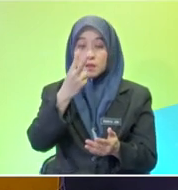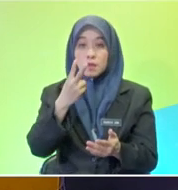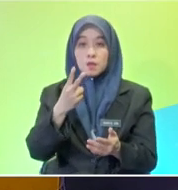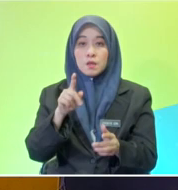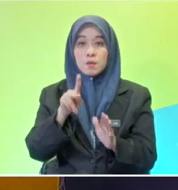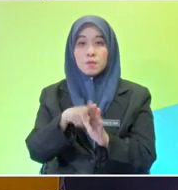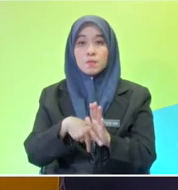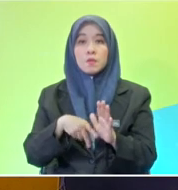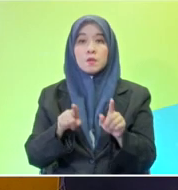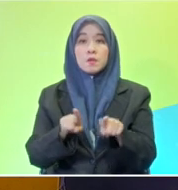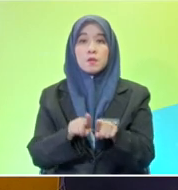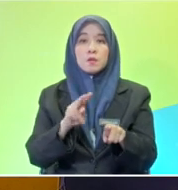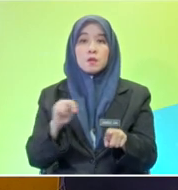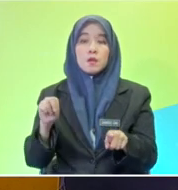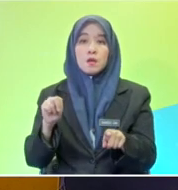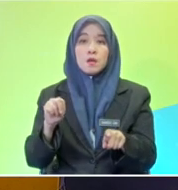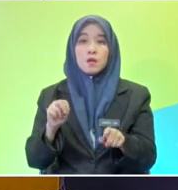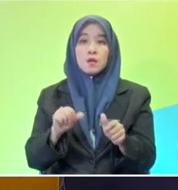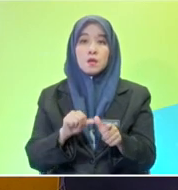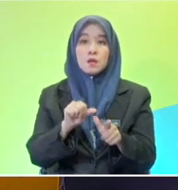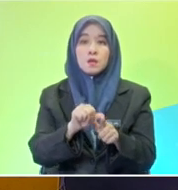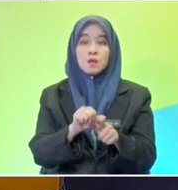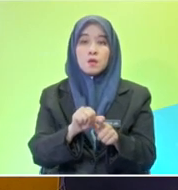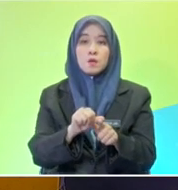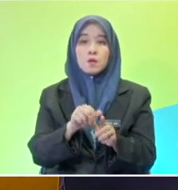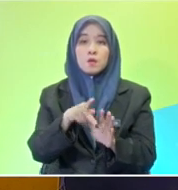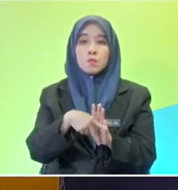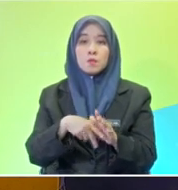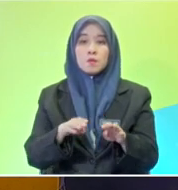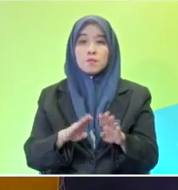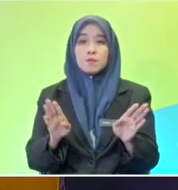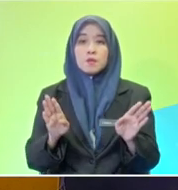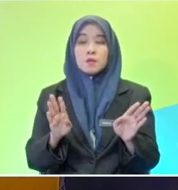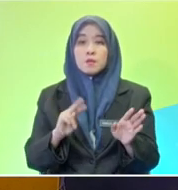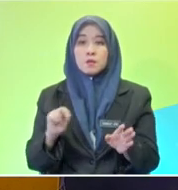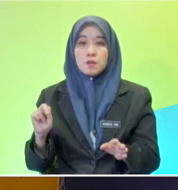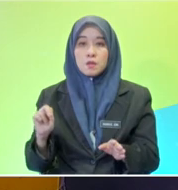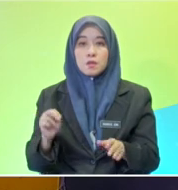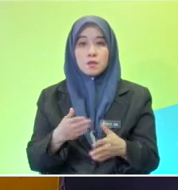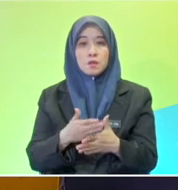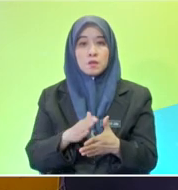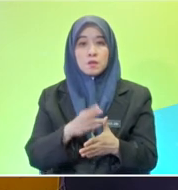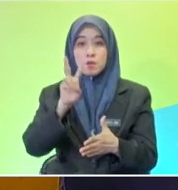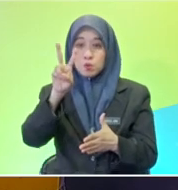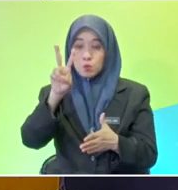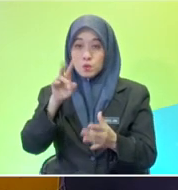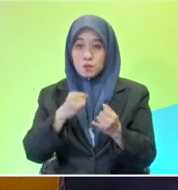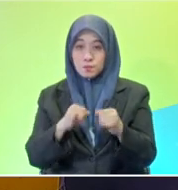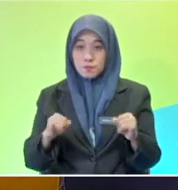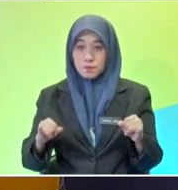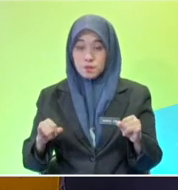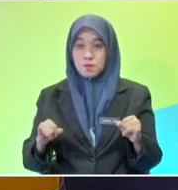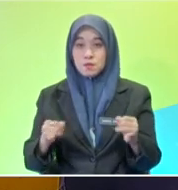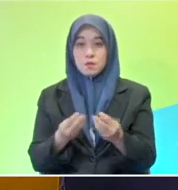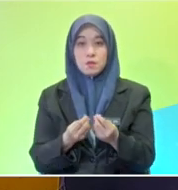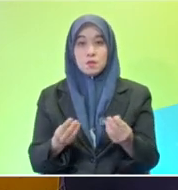persamaan atau kalau ada perbezaan di antara dua jenis tanah. Okey. Okey. Baiklah.